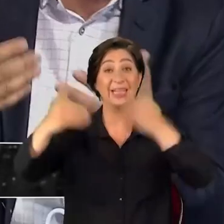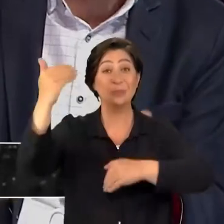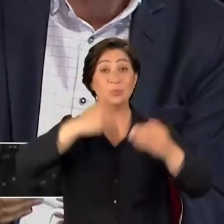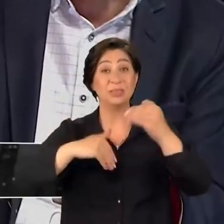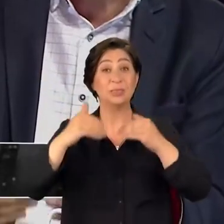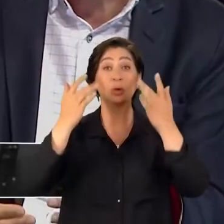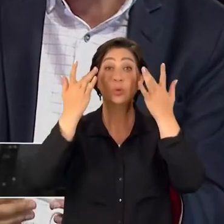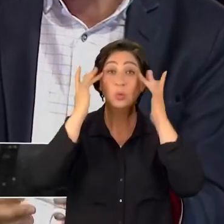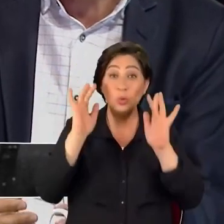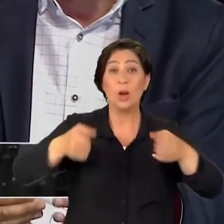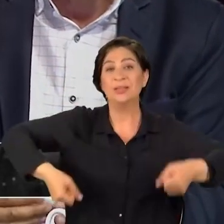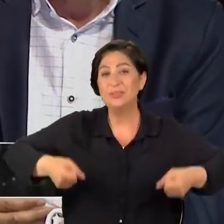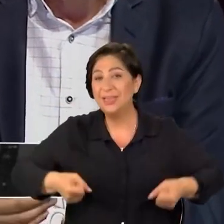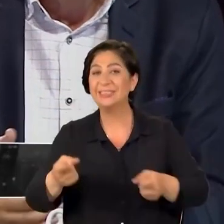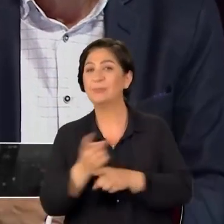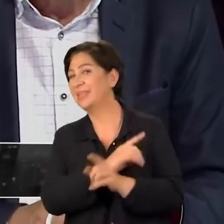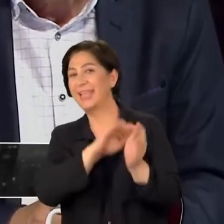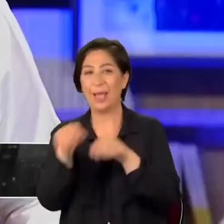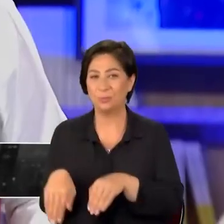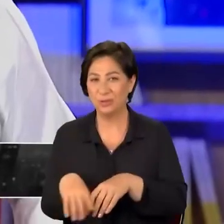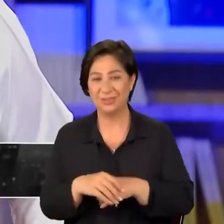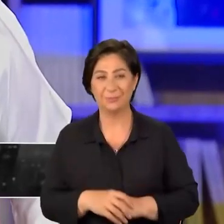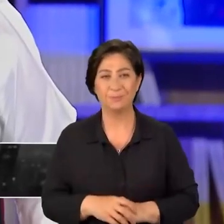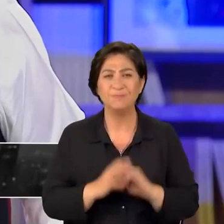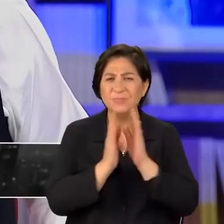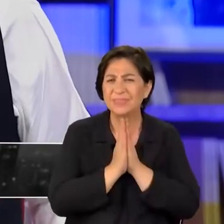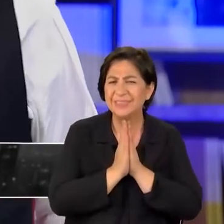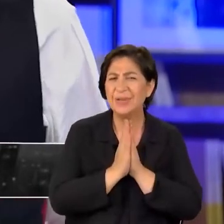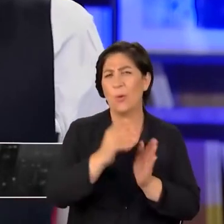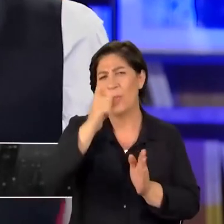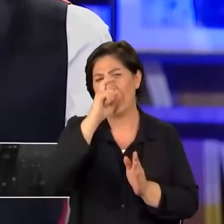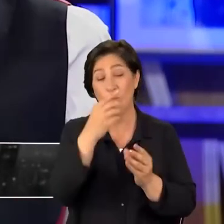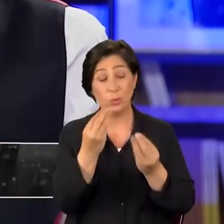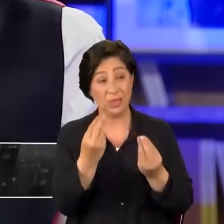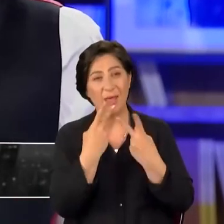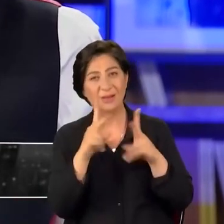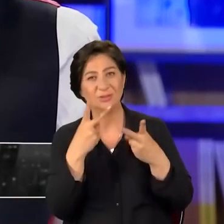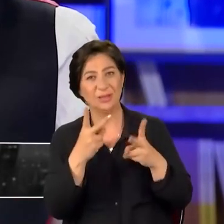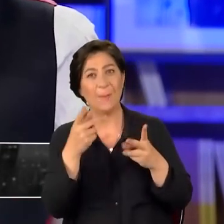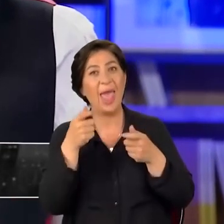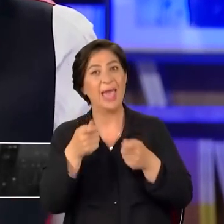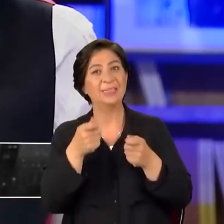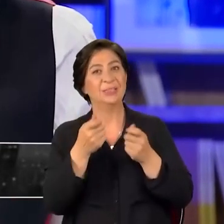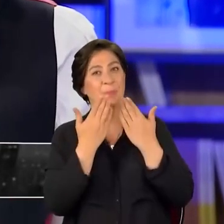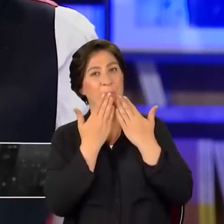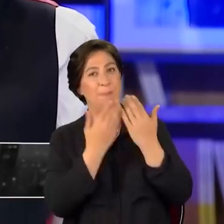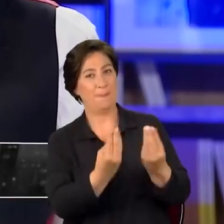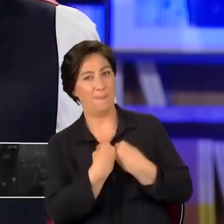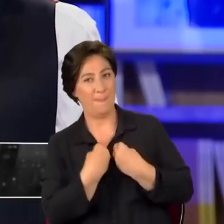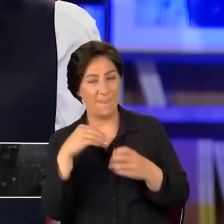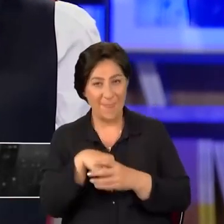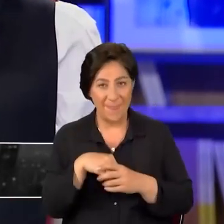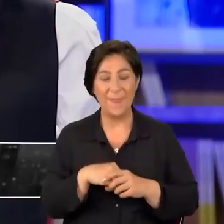kültürüyle, bagajıyla gelmiş insanlar. Özür dilerim. Teşekkür ederim bu güzel ve eğitici tespitler